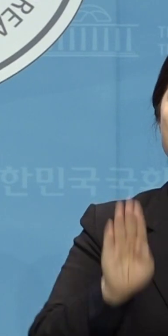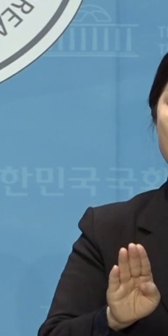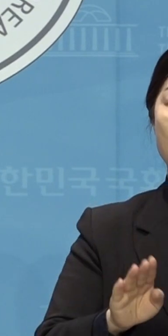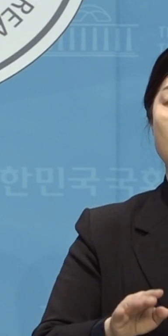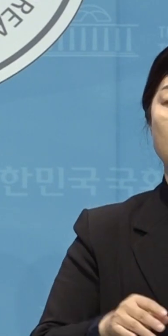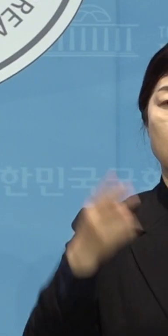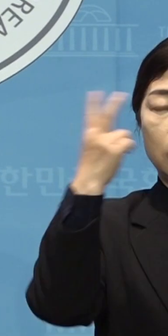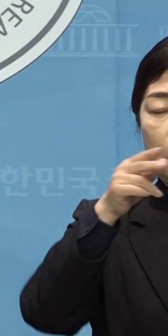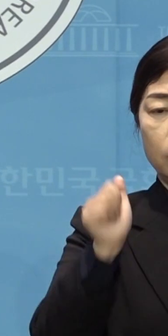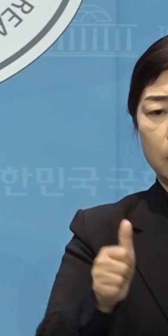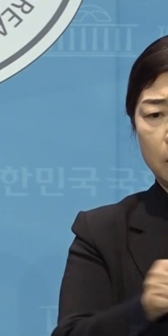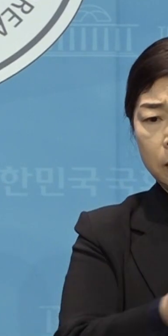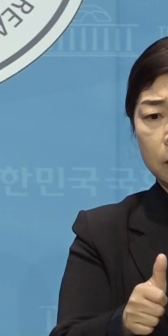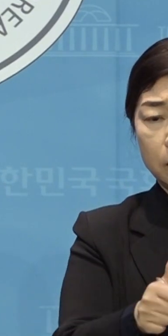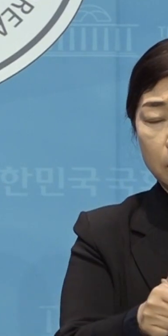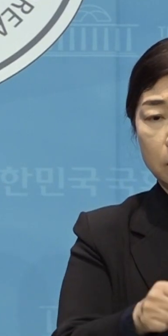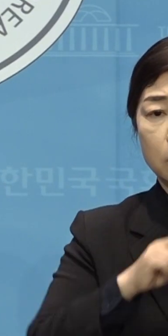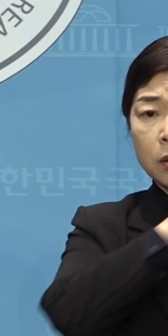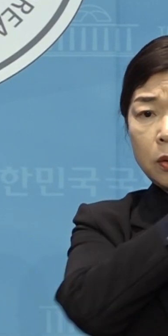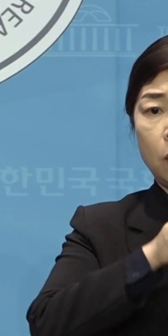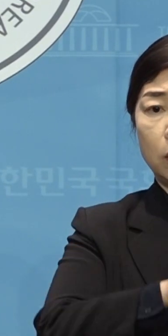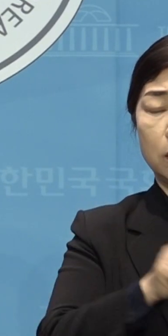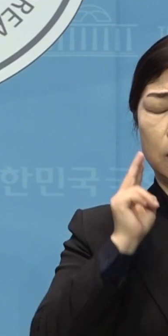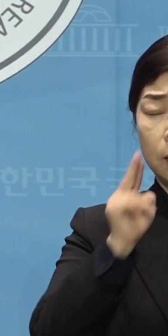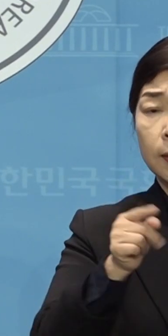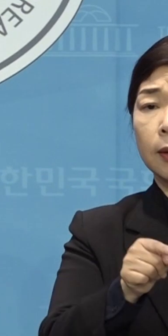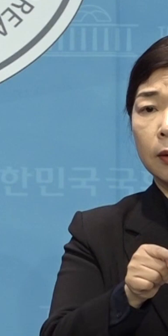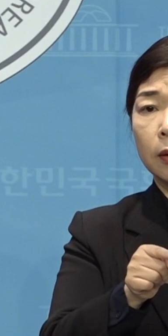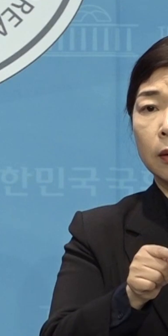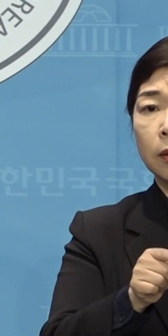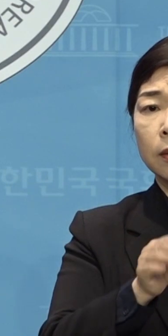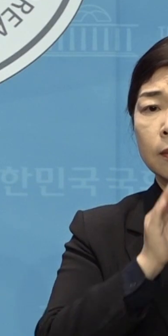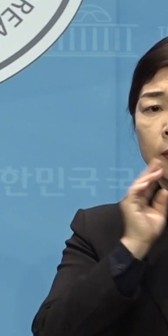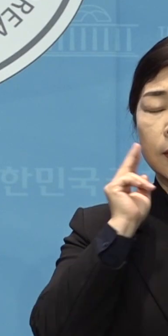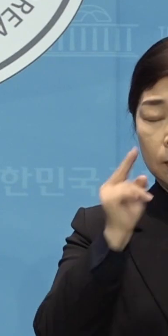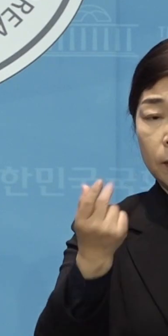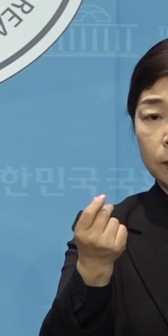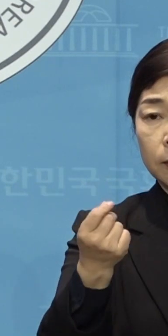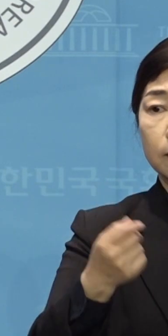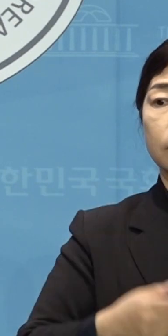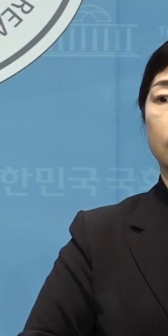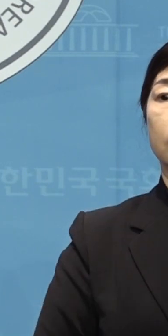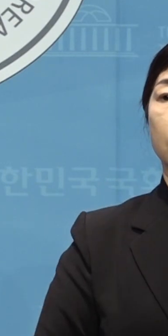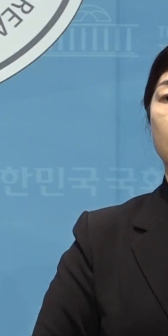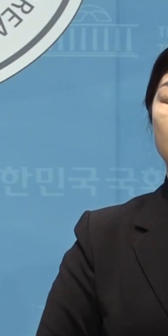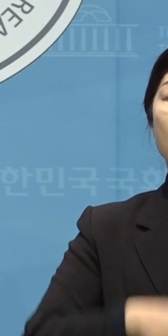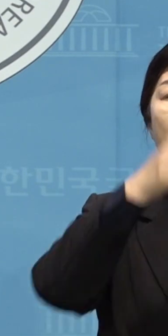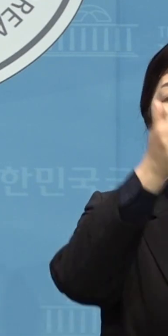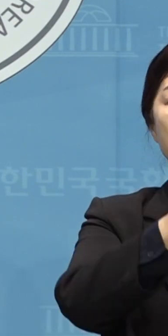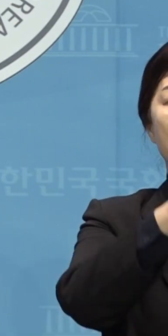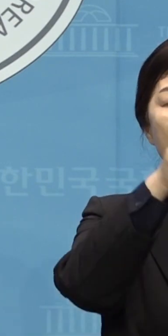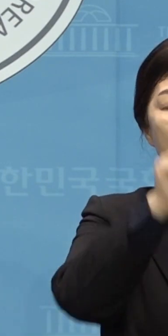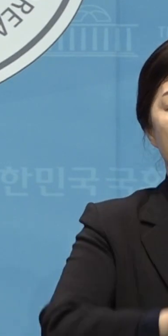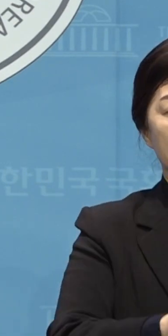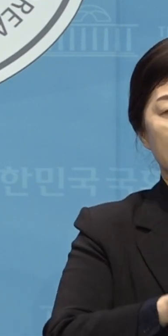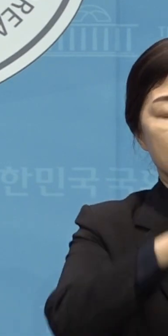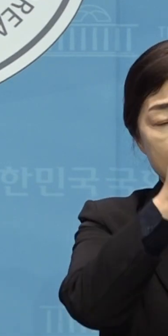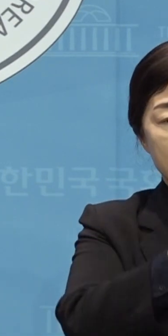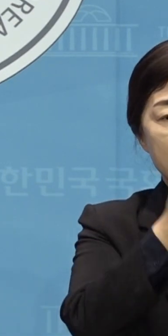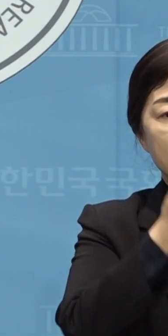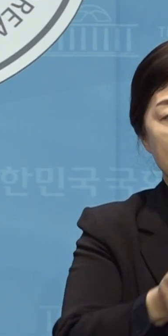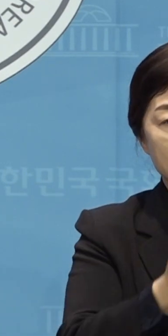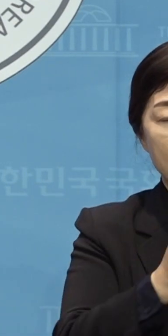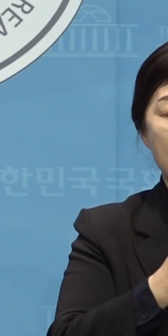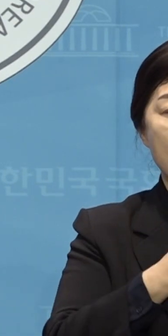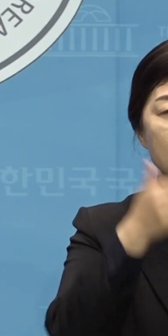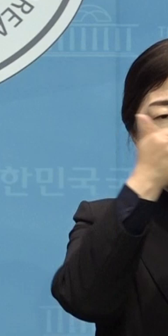차장검사가 받고 있는 의혹은 상당한 수준 아니겠습니까? 범죄 경력 조회를 불법적으로 했다는 것